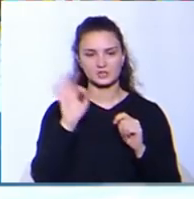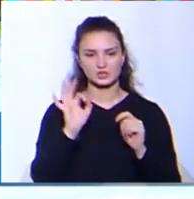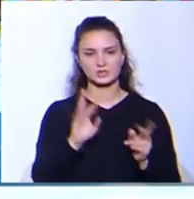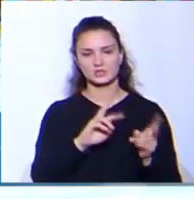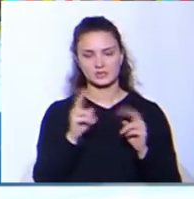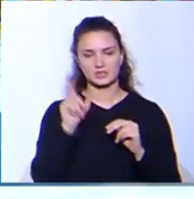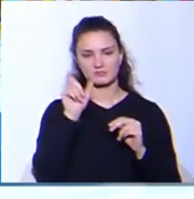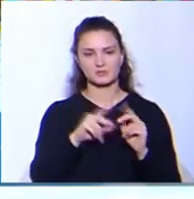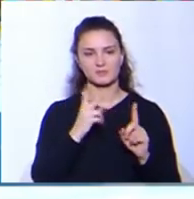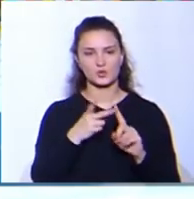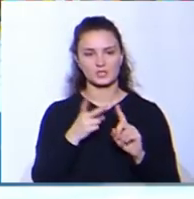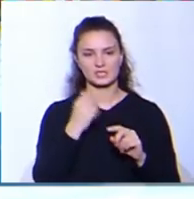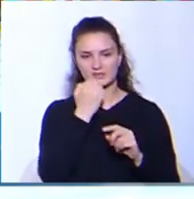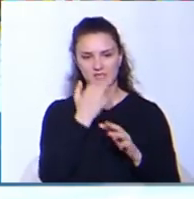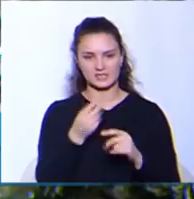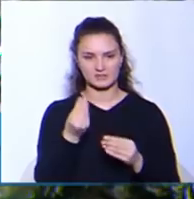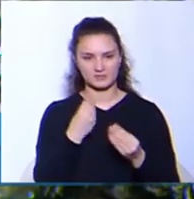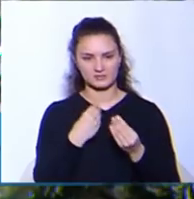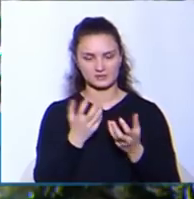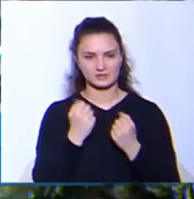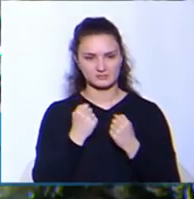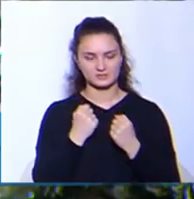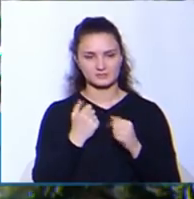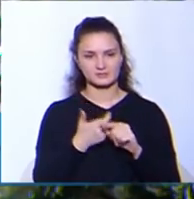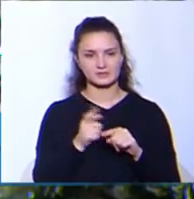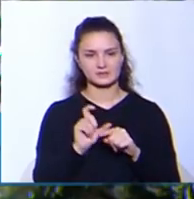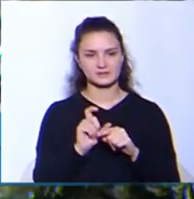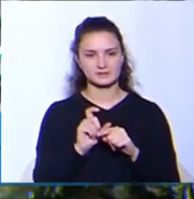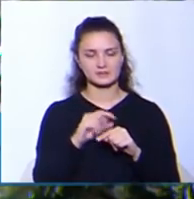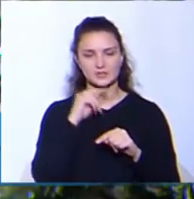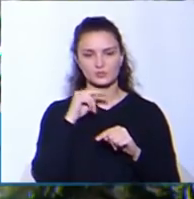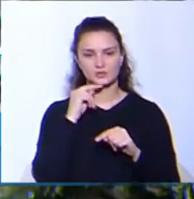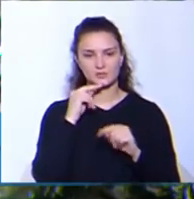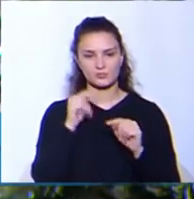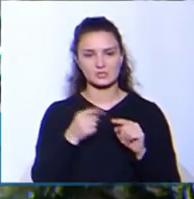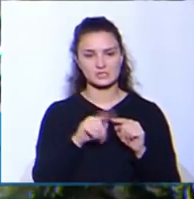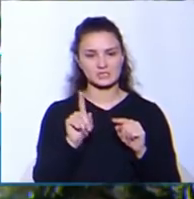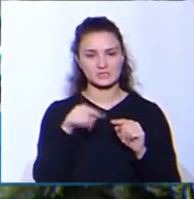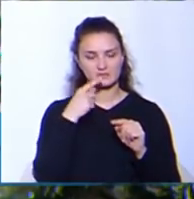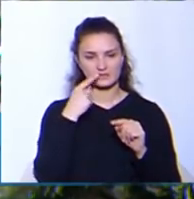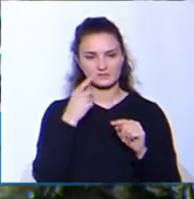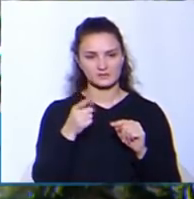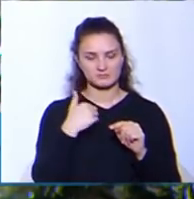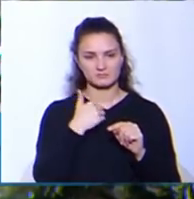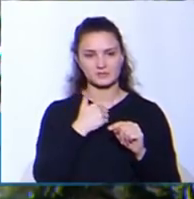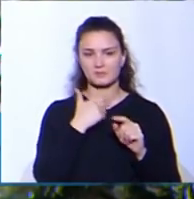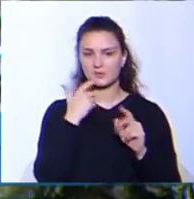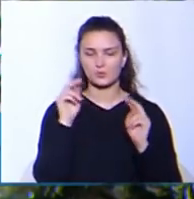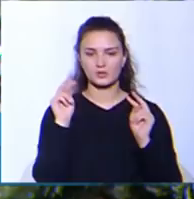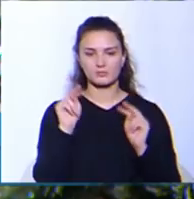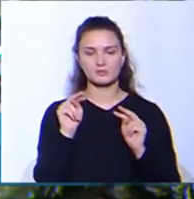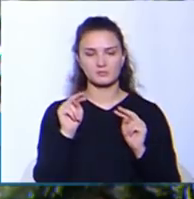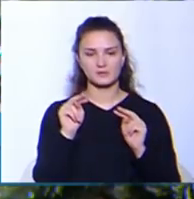გადადის ადამიანი მეორე ნივთიერებაზე. ძალიან საყურადღებოა ის, რაც თქვენ ბრძანეთ. მე მინდა